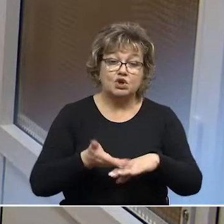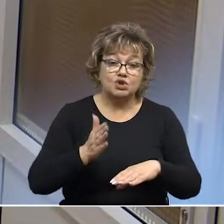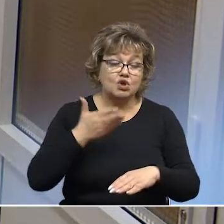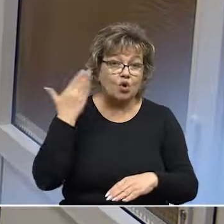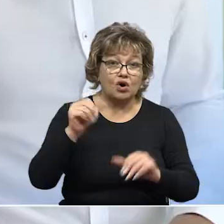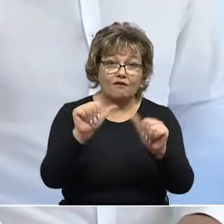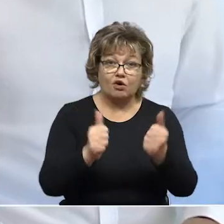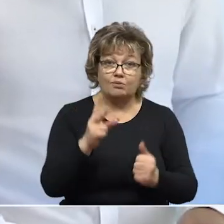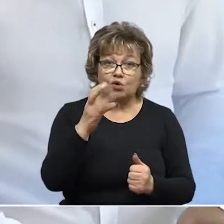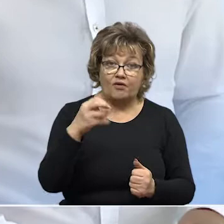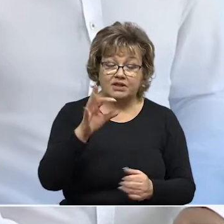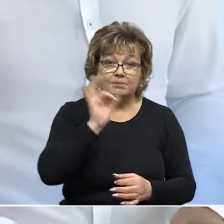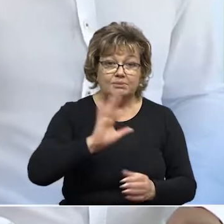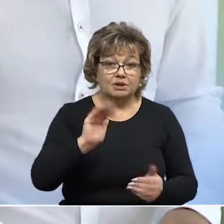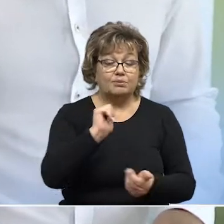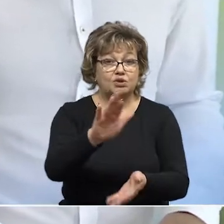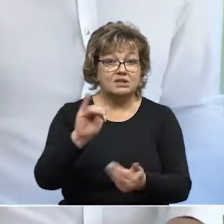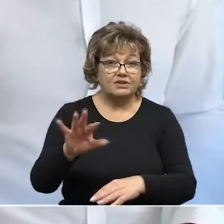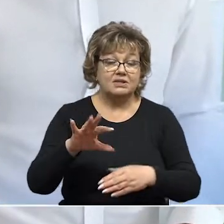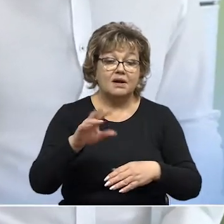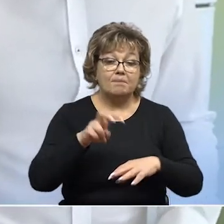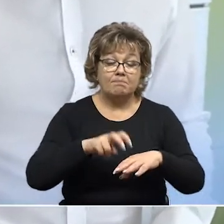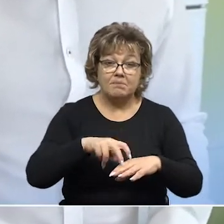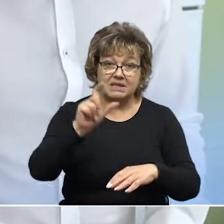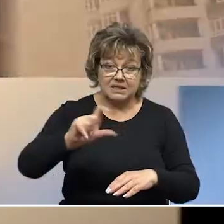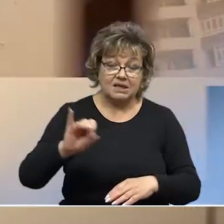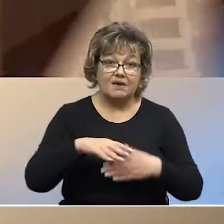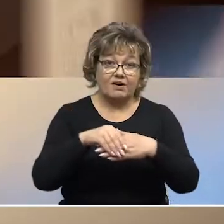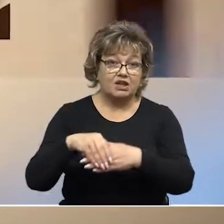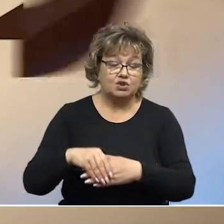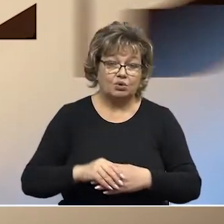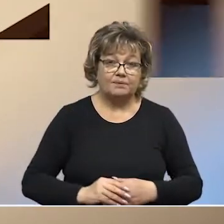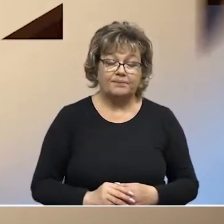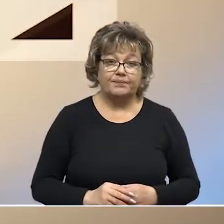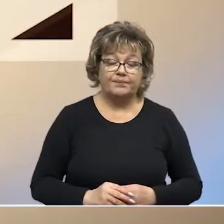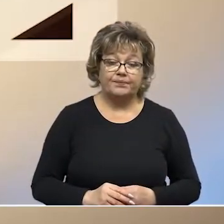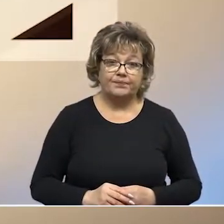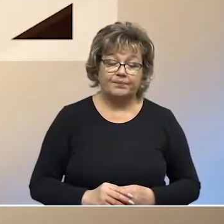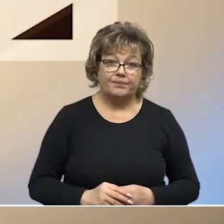с легкой формой ковид. Препараты будут доставлять медики и волонтеры.